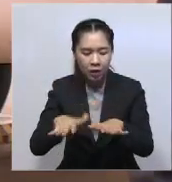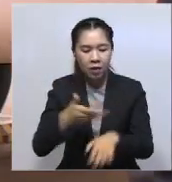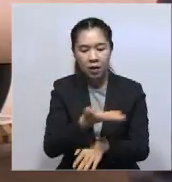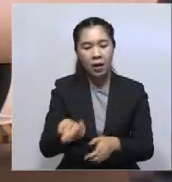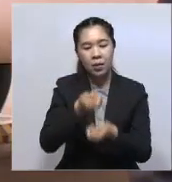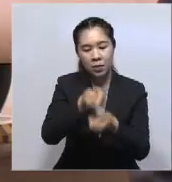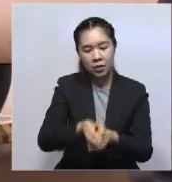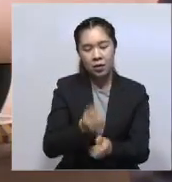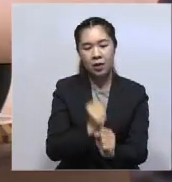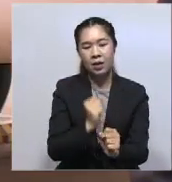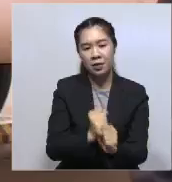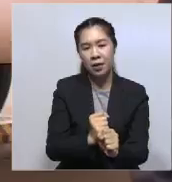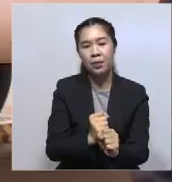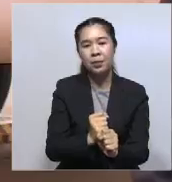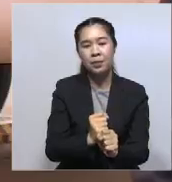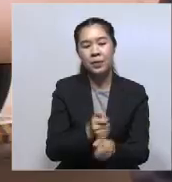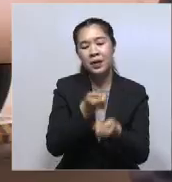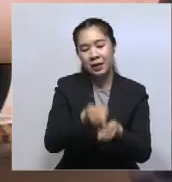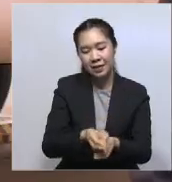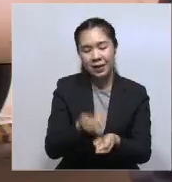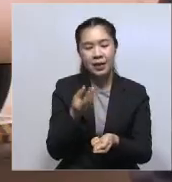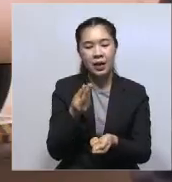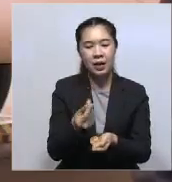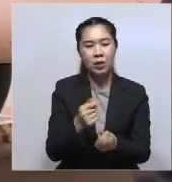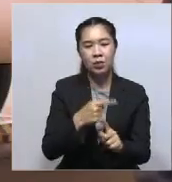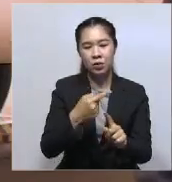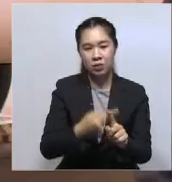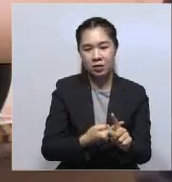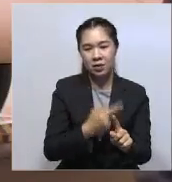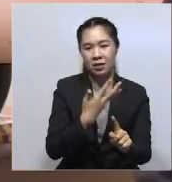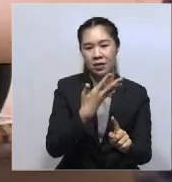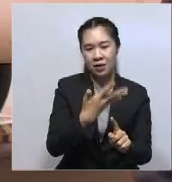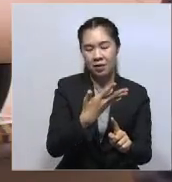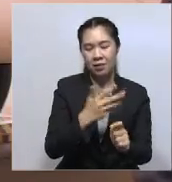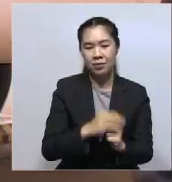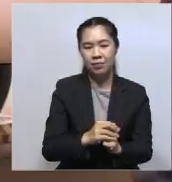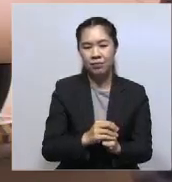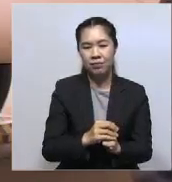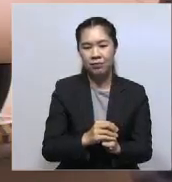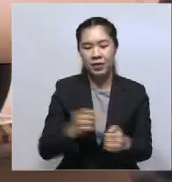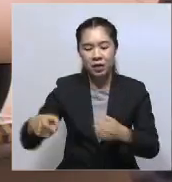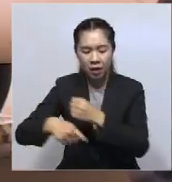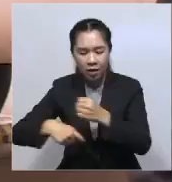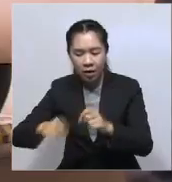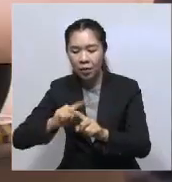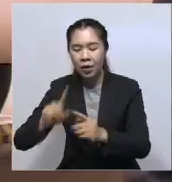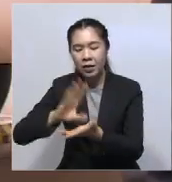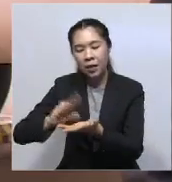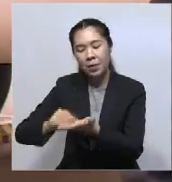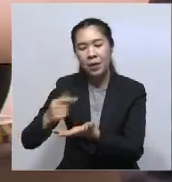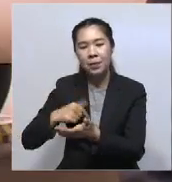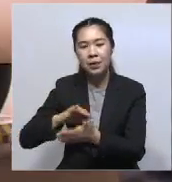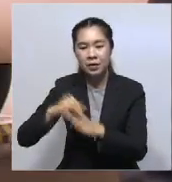รทำนาทำเกษตรได้เร็วขึ้นในช่วงเดือนพฤษภาเพื่อให้ฤดูเก็บเกี่ยวเสร็จสิ้นภาย